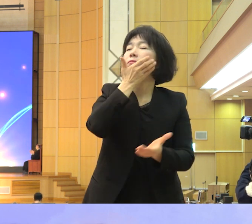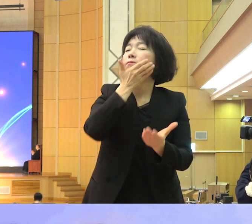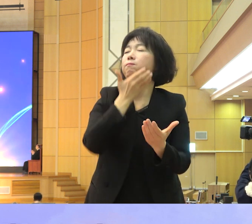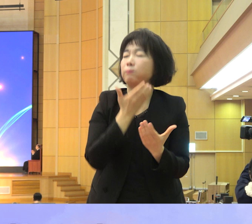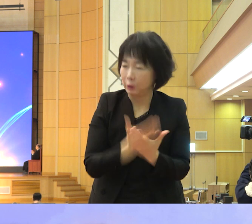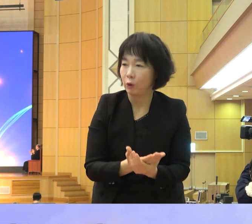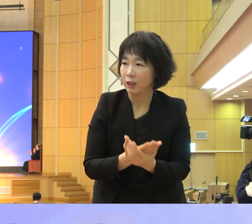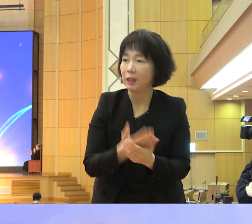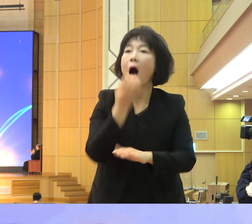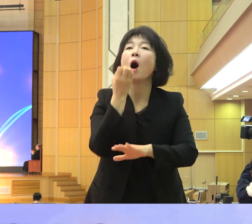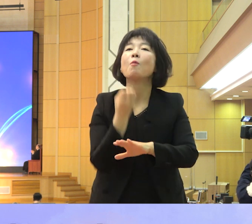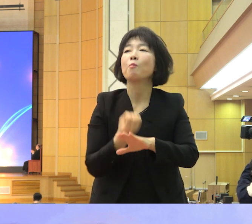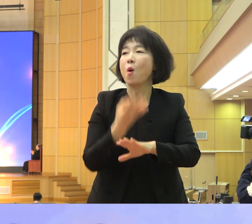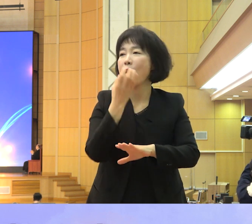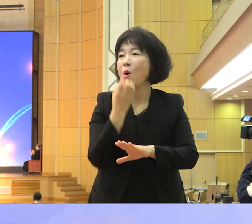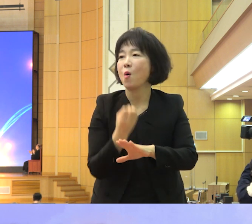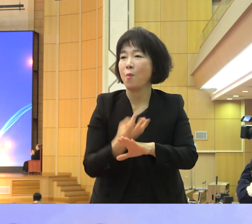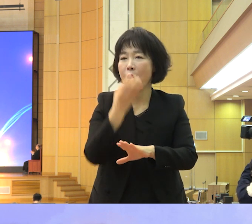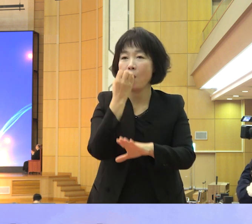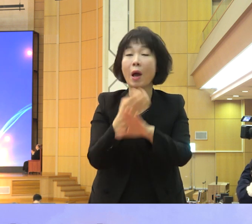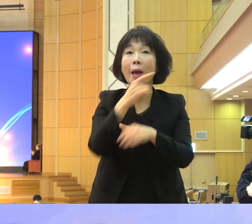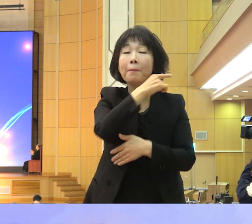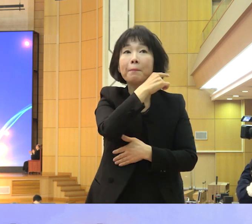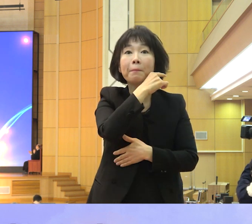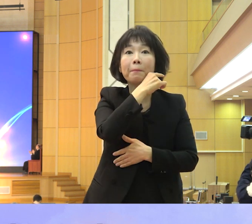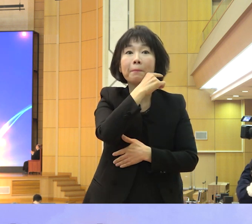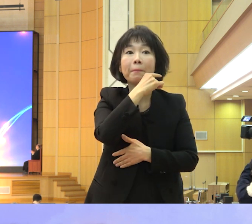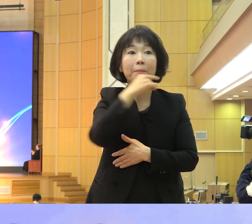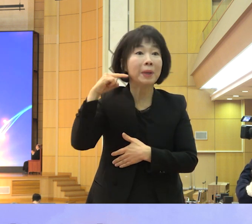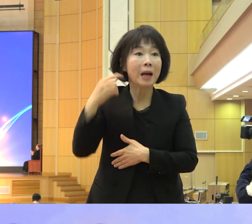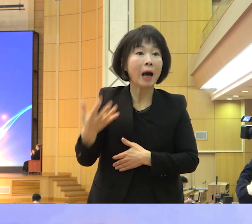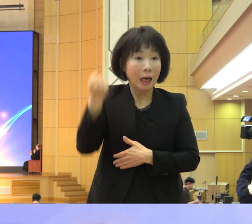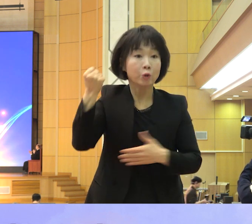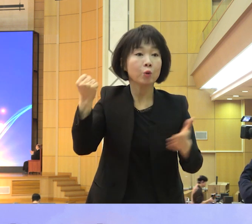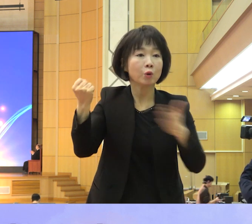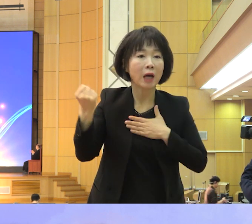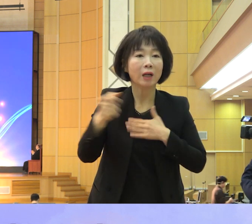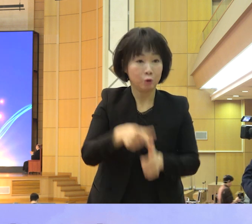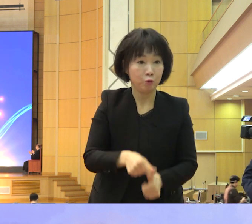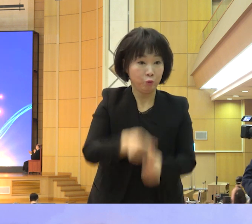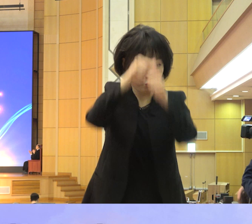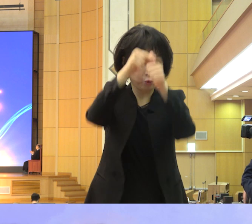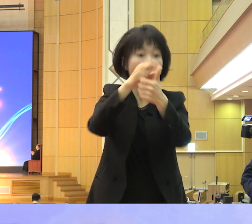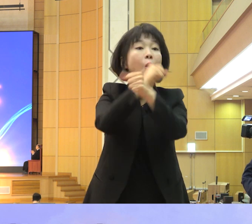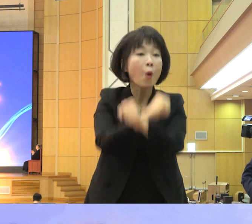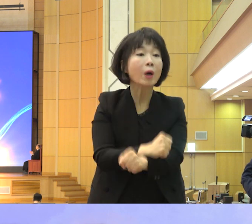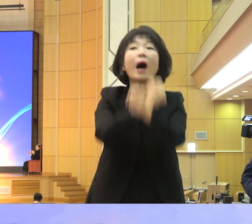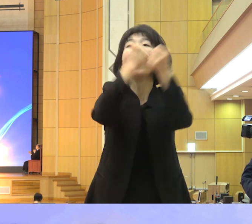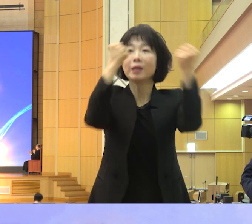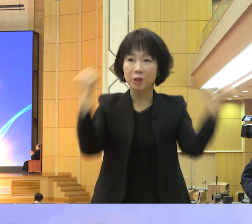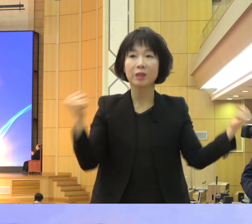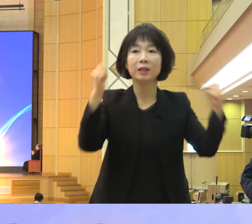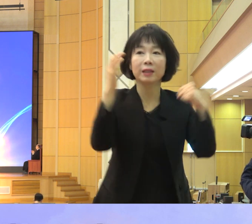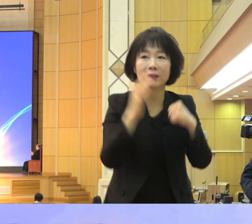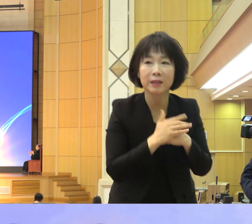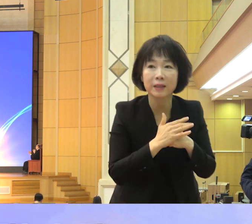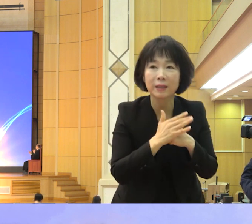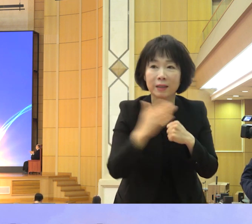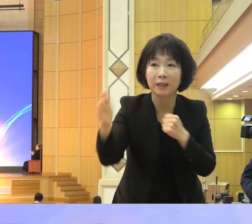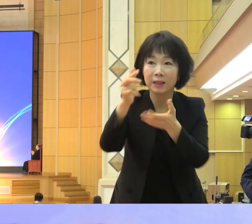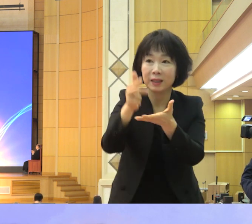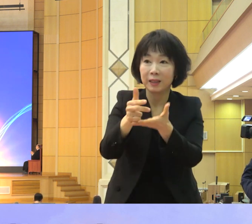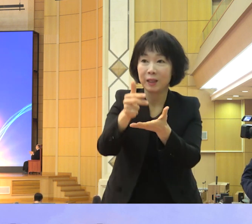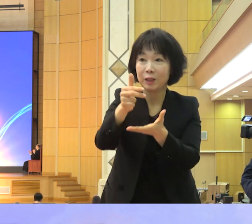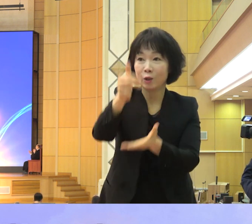구주여. 그 귀한 보배 피로 한 번 더 찬양합니다. 주 없이 살